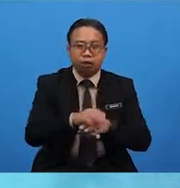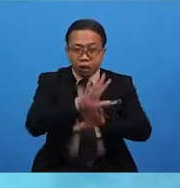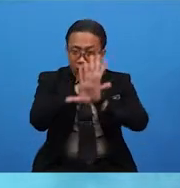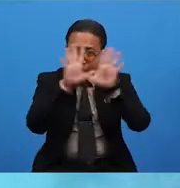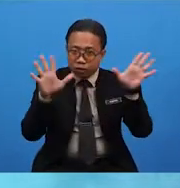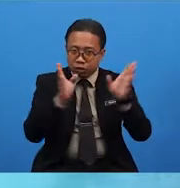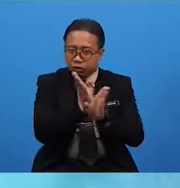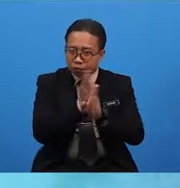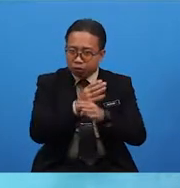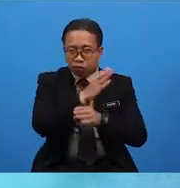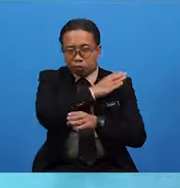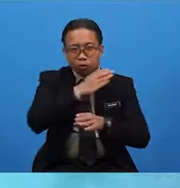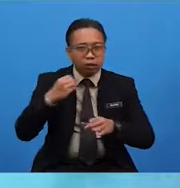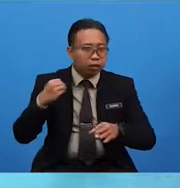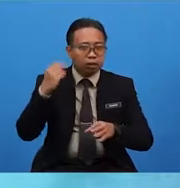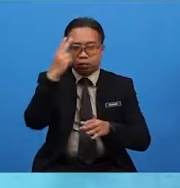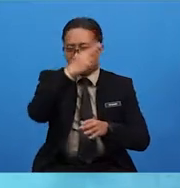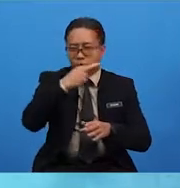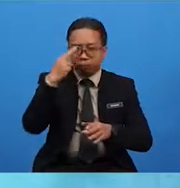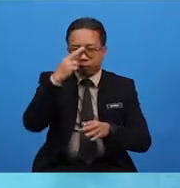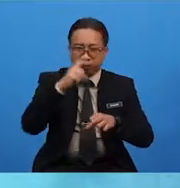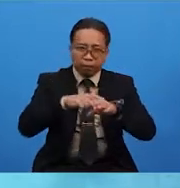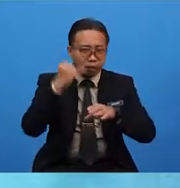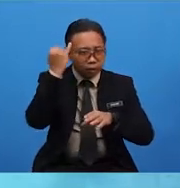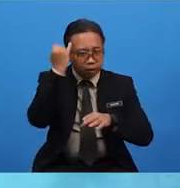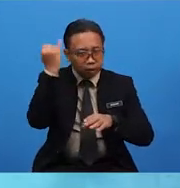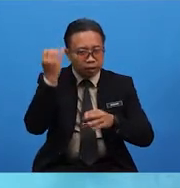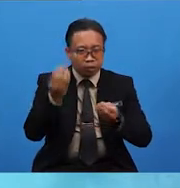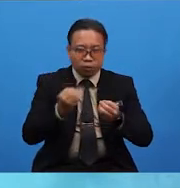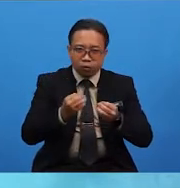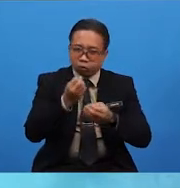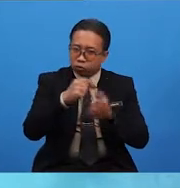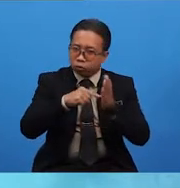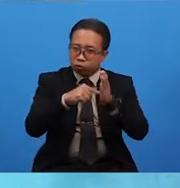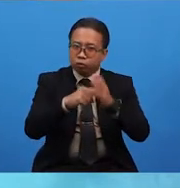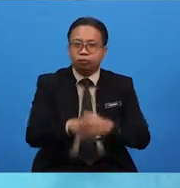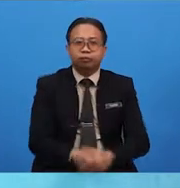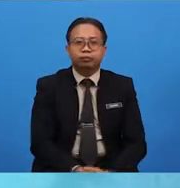bentuk dan rupa kepada Ijah yang ingin disampaikan